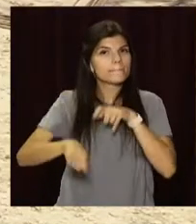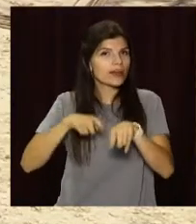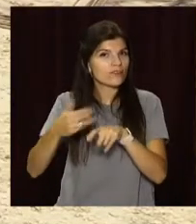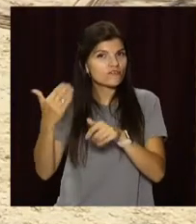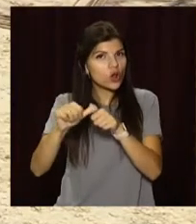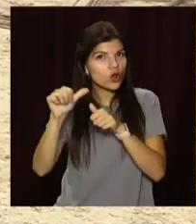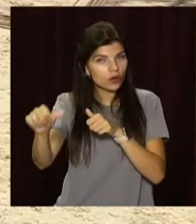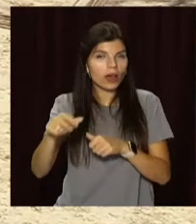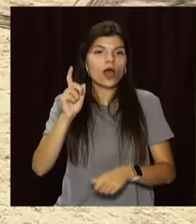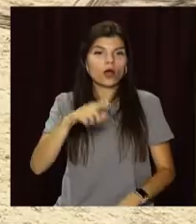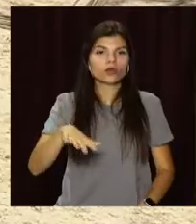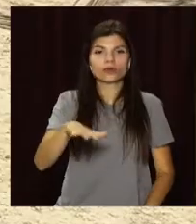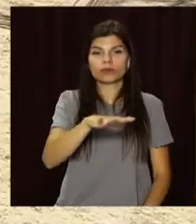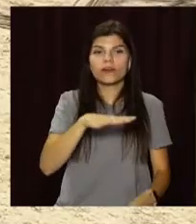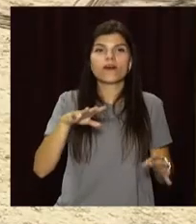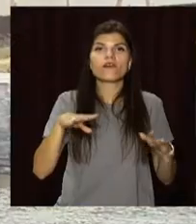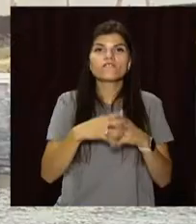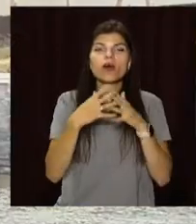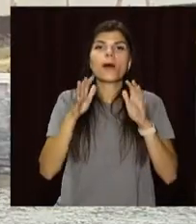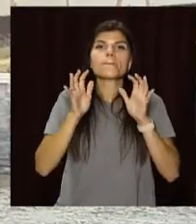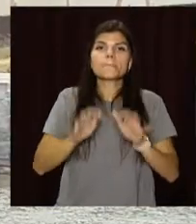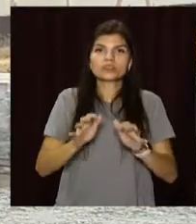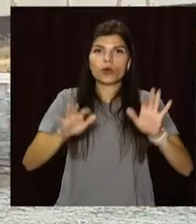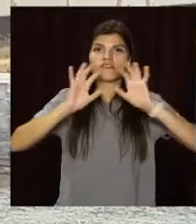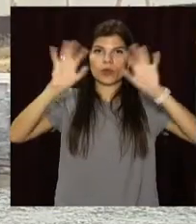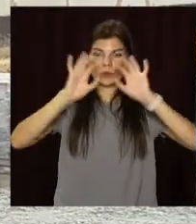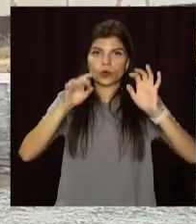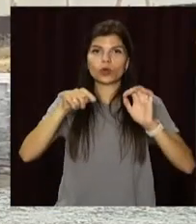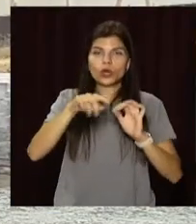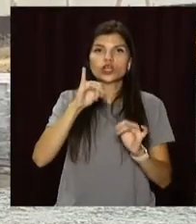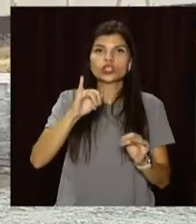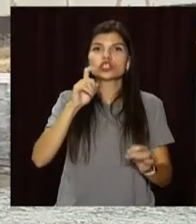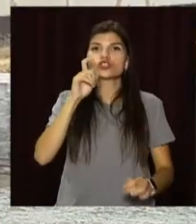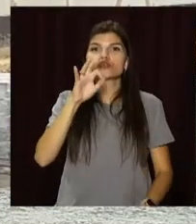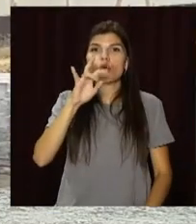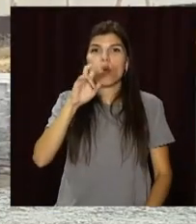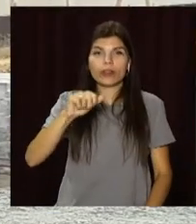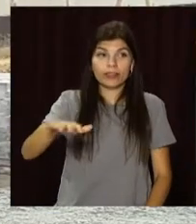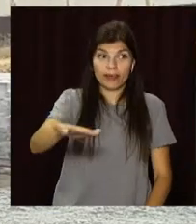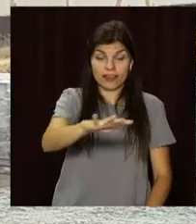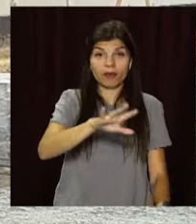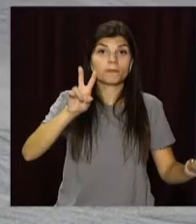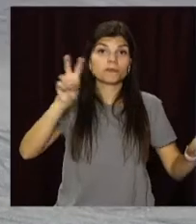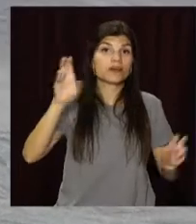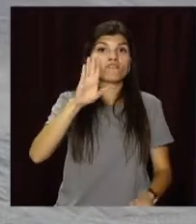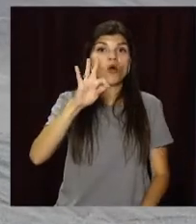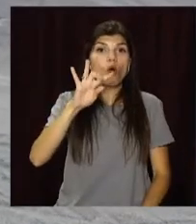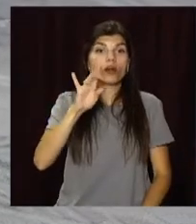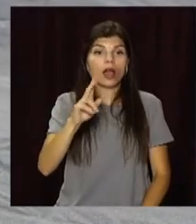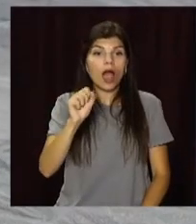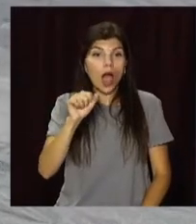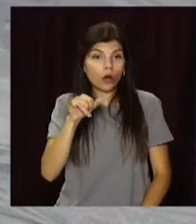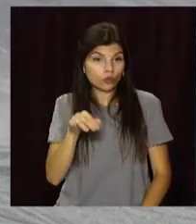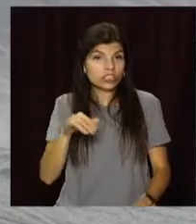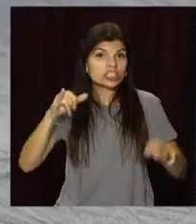за зведення мультифункціонального баскетбольно-волейбольного майданчика і зони для воркауту. А потім навколо стадіону зроблять